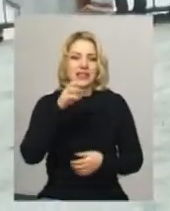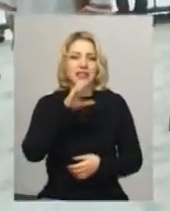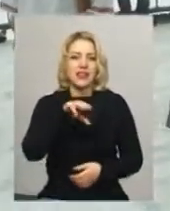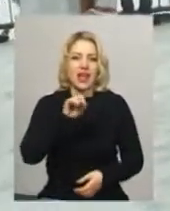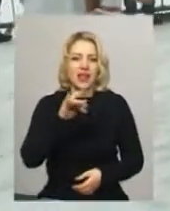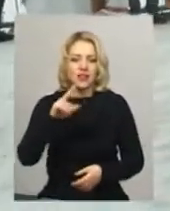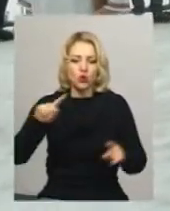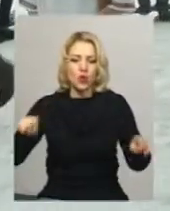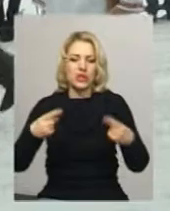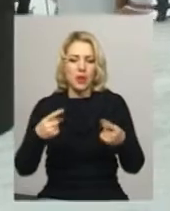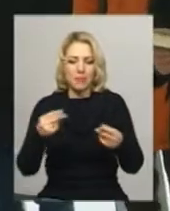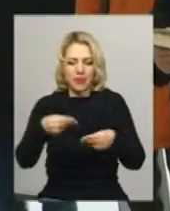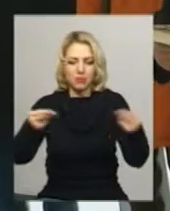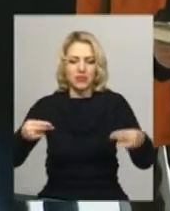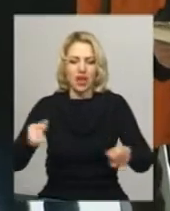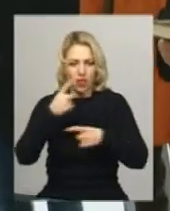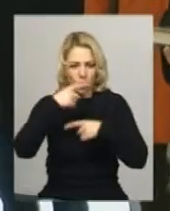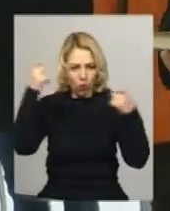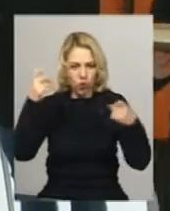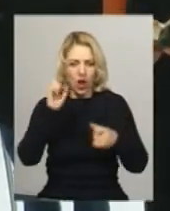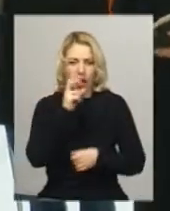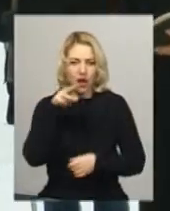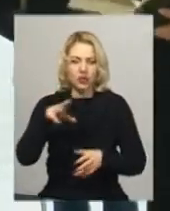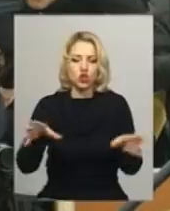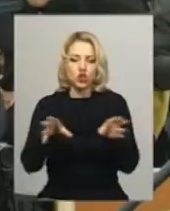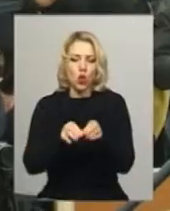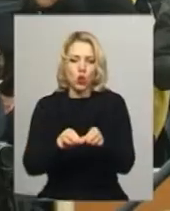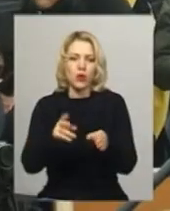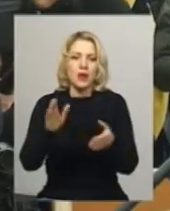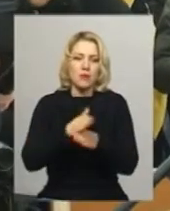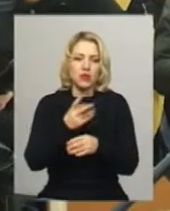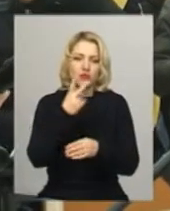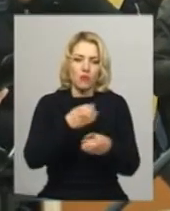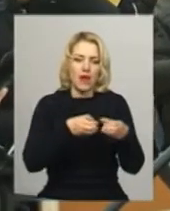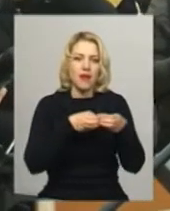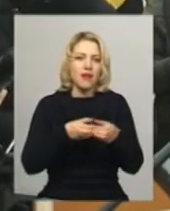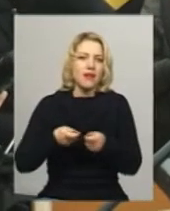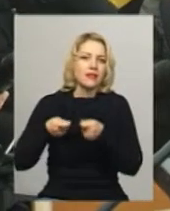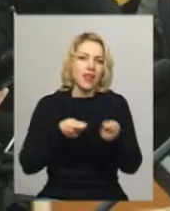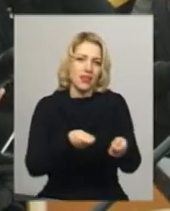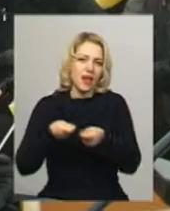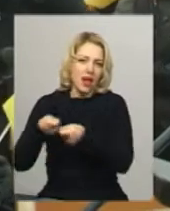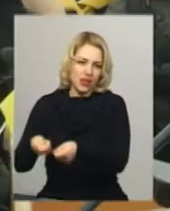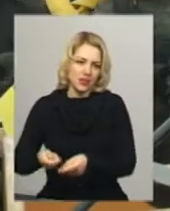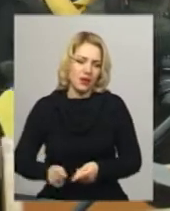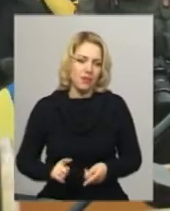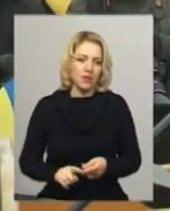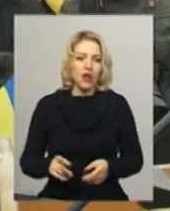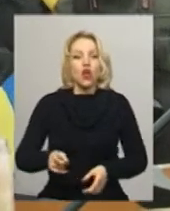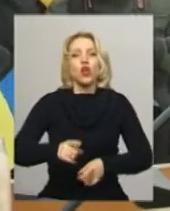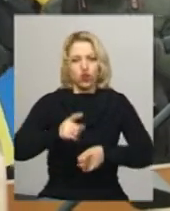Старицького реконструювали підписання та оголошення акту Злуки між двома делегаціями. Торжественно проголосила